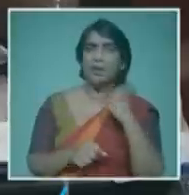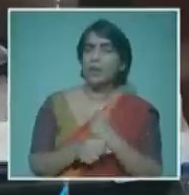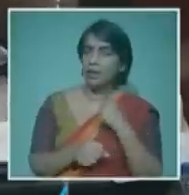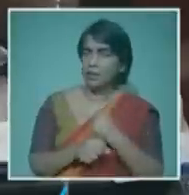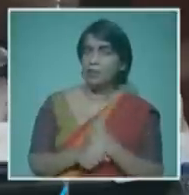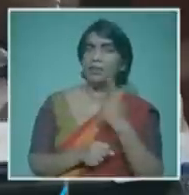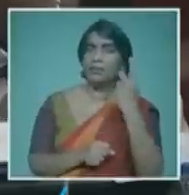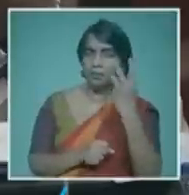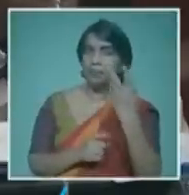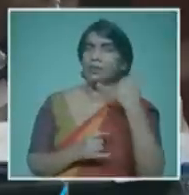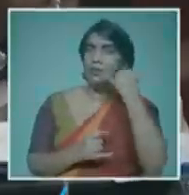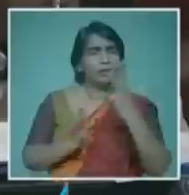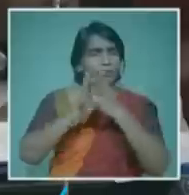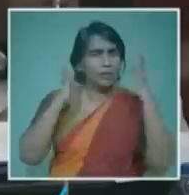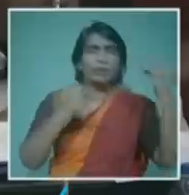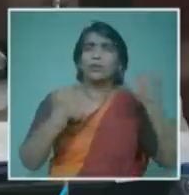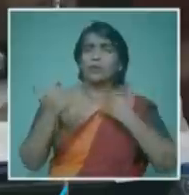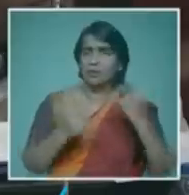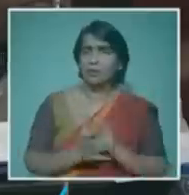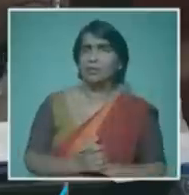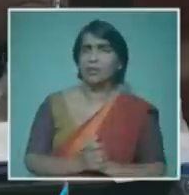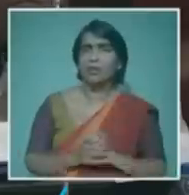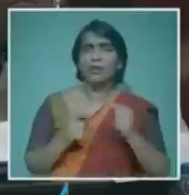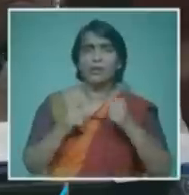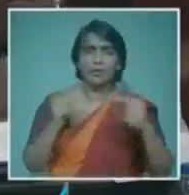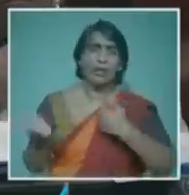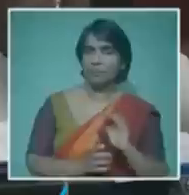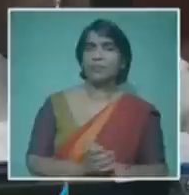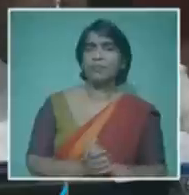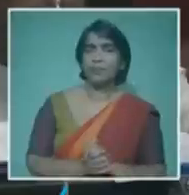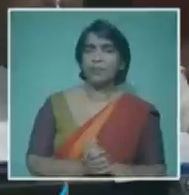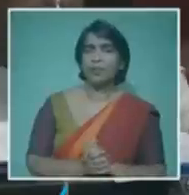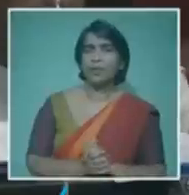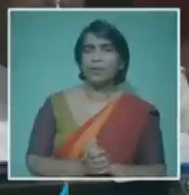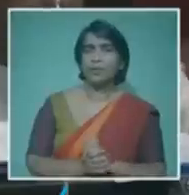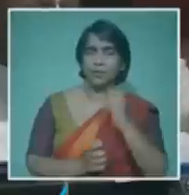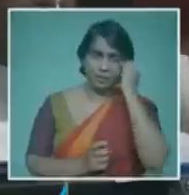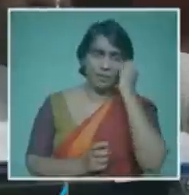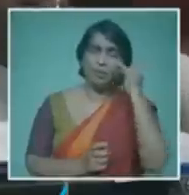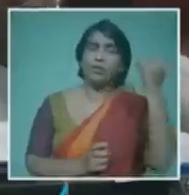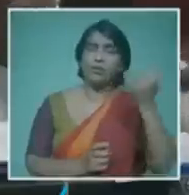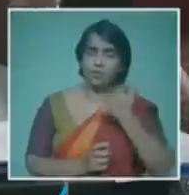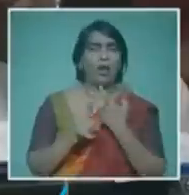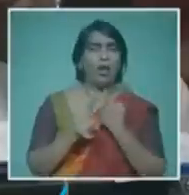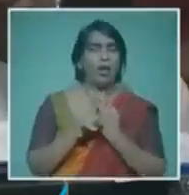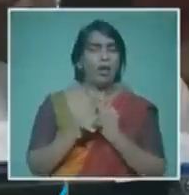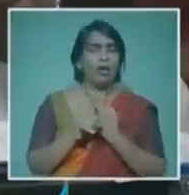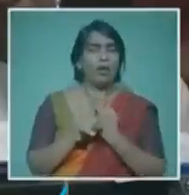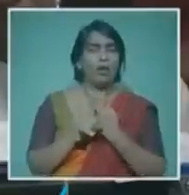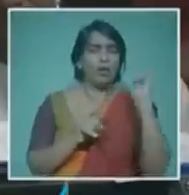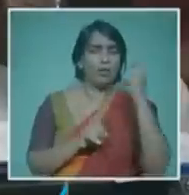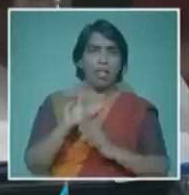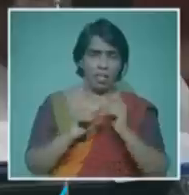හිටපු කීප දෙනෙක් අපිට දුරකථනයෙන් කතා කරුවා. විපක්ෂනායකතුමාට සහයෝගය දෙන්න කැමති කියලා. මට දුරකථන පරිවිඩයක් හම්බුණා. මම කඩුවෙල